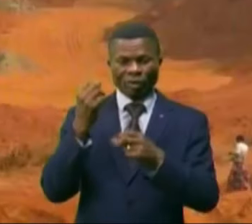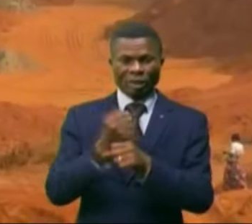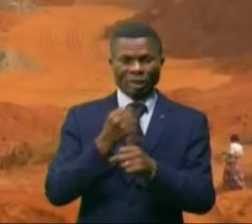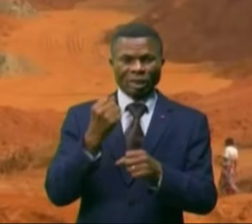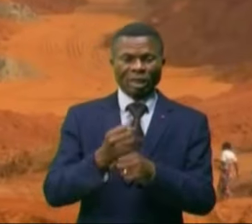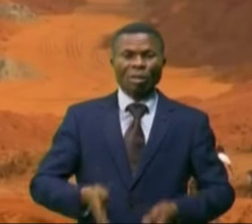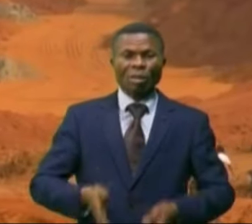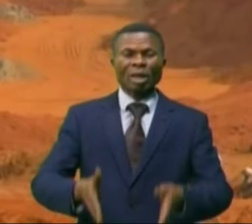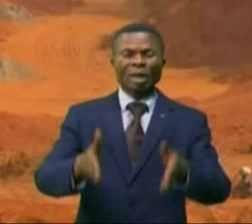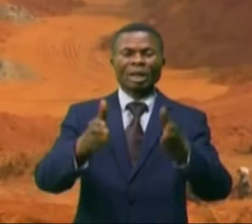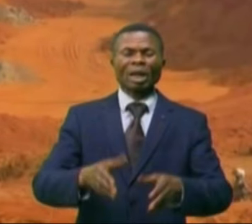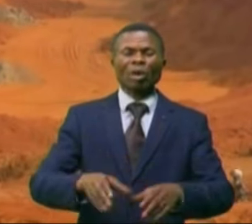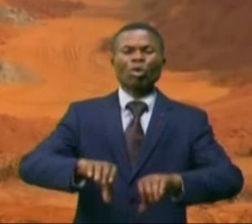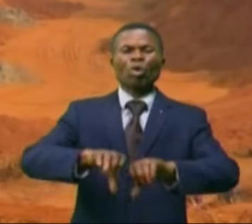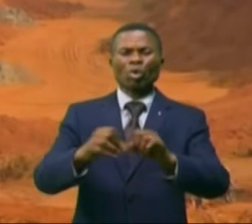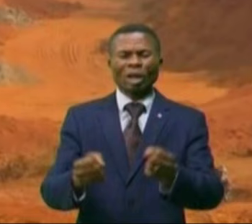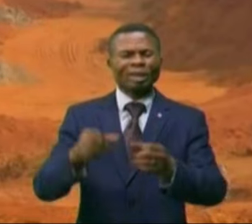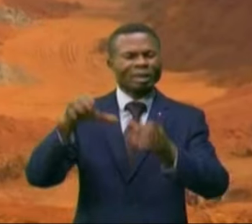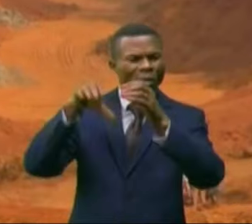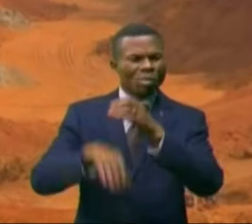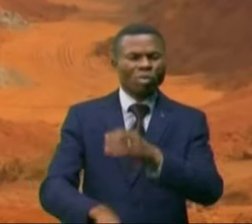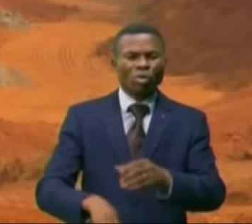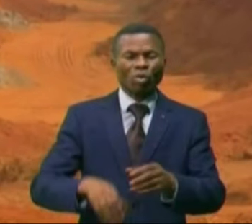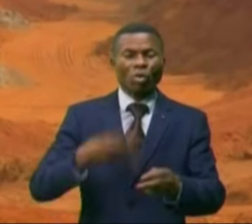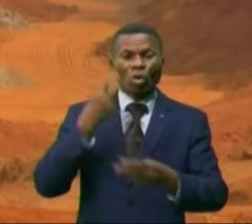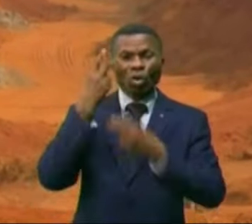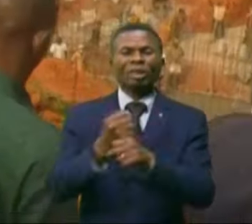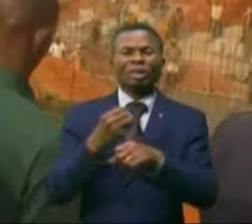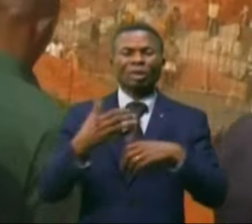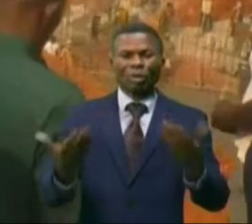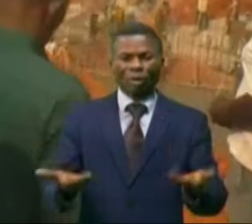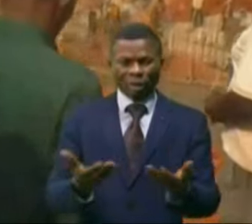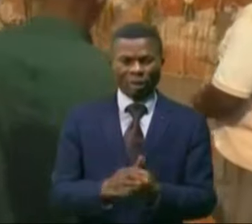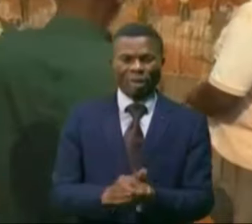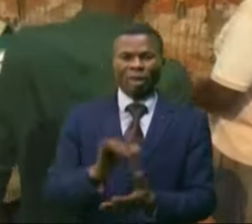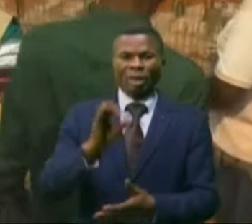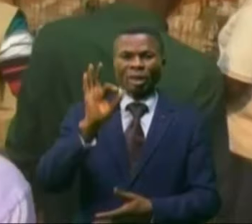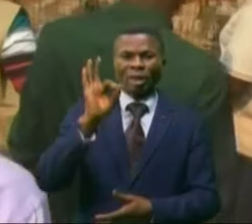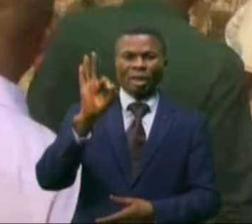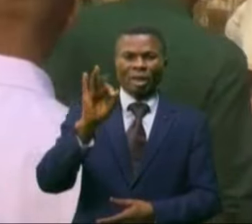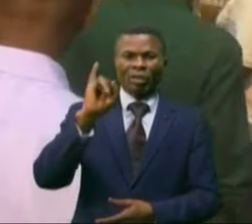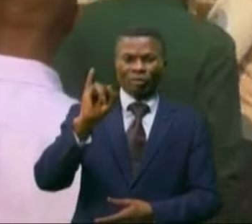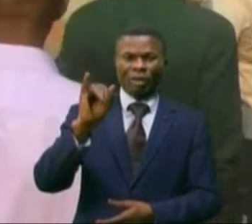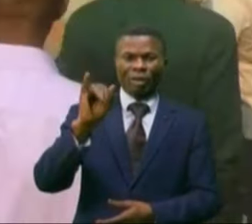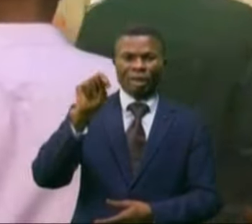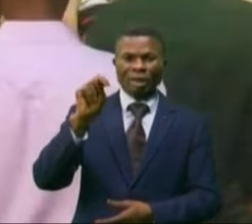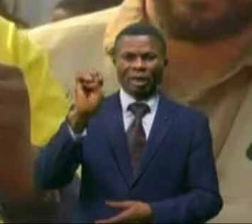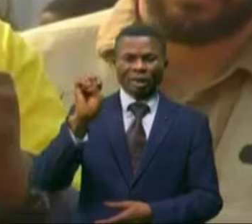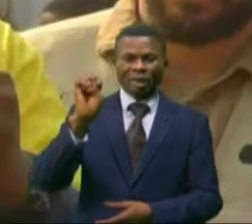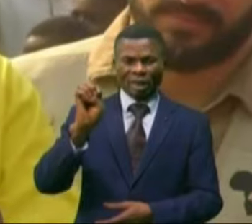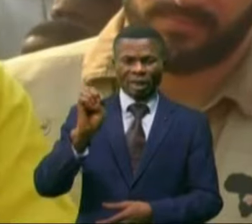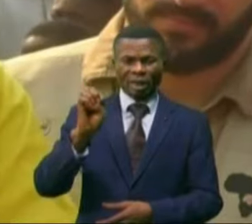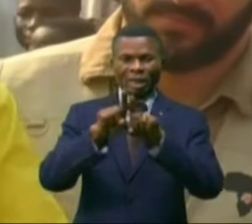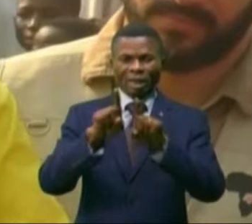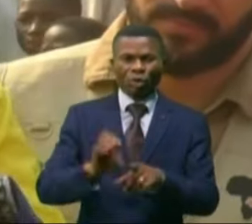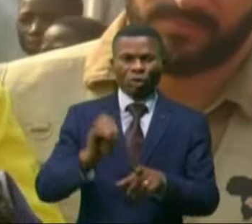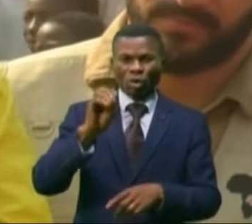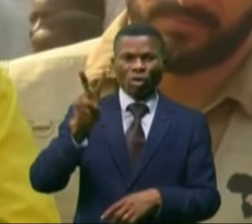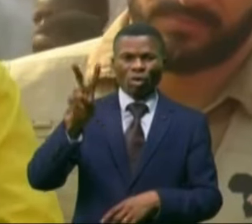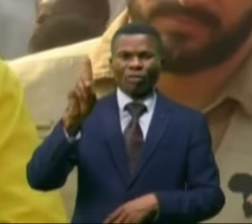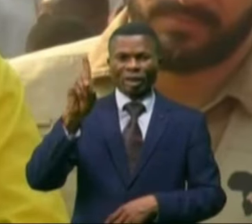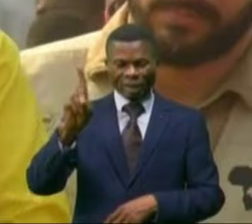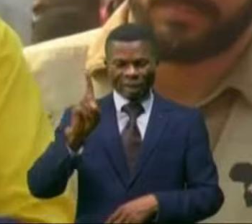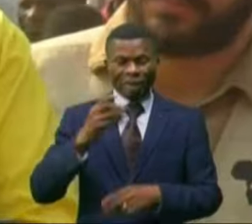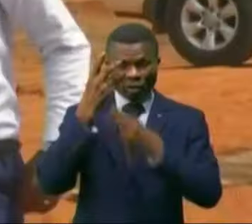anti-érosive sur Monseigneur Kongolo. Travaux exécutés par Safrimex sous la supervision de l'OVD maître d'ouvrage. Ingénieur